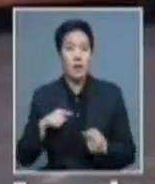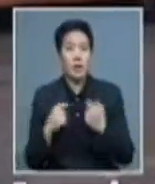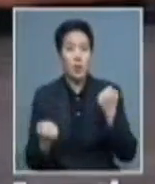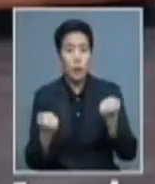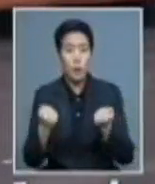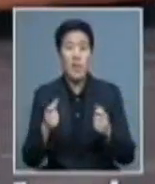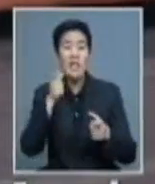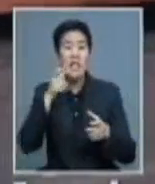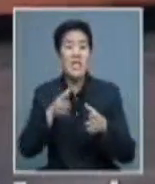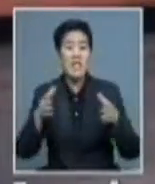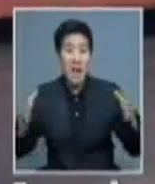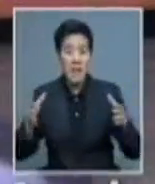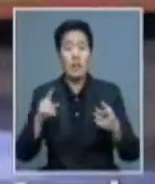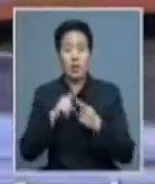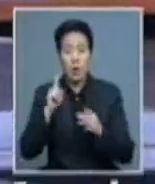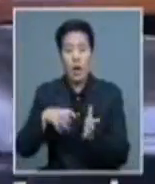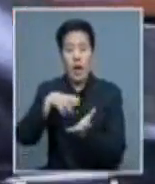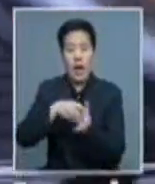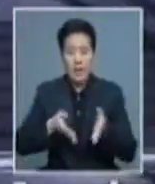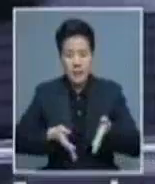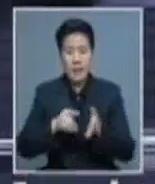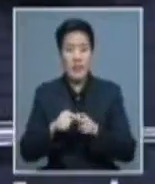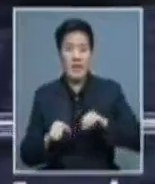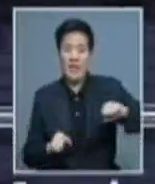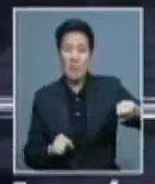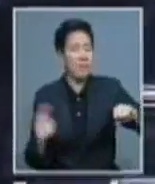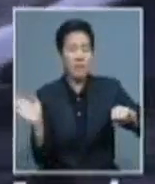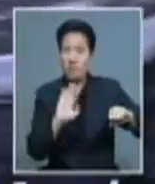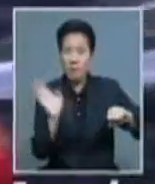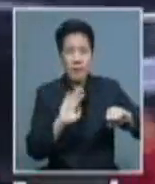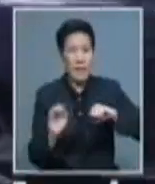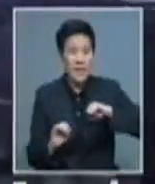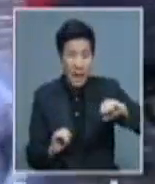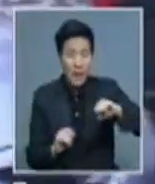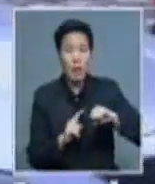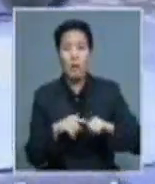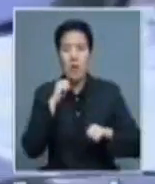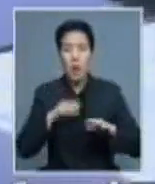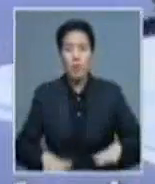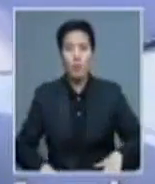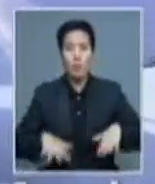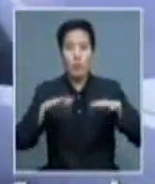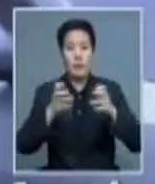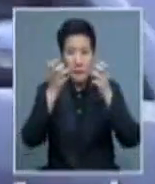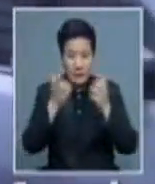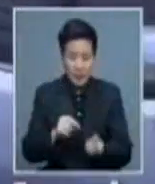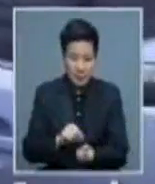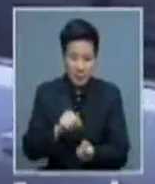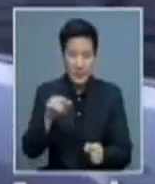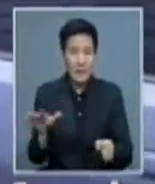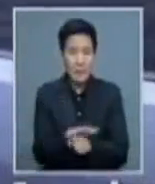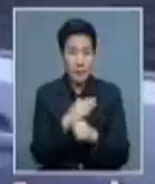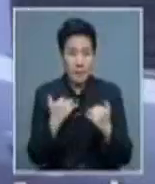ถที่มีขนาดใหญ่ให้อยู่บริเวณเลนกลางค่ะห้ามไปเลนซ้ายนะคะเพราะว่าบริเวณเลนซ้ายยังมีน้ำท่วมขังสูงเต็มฟุ